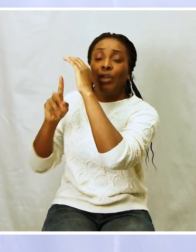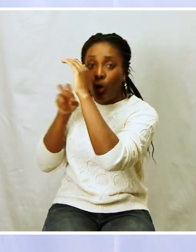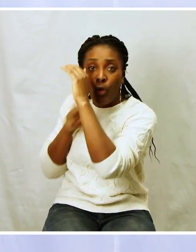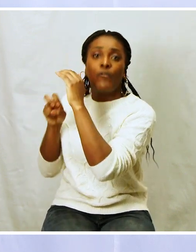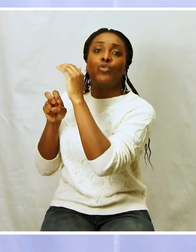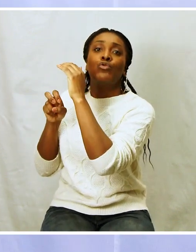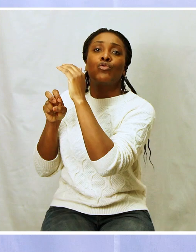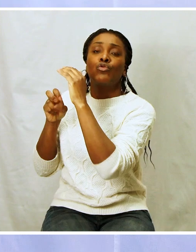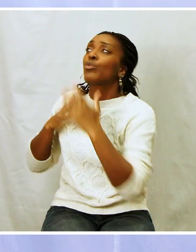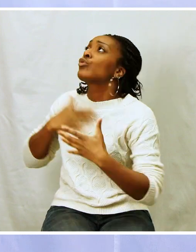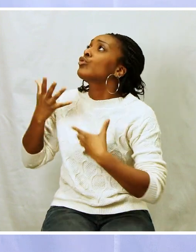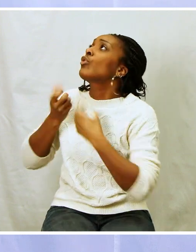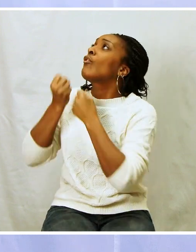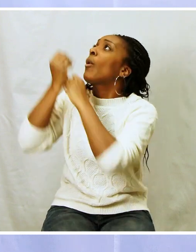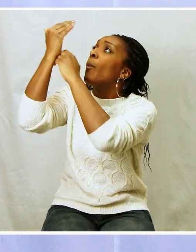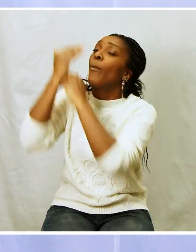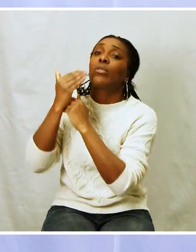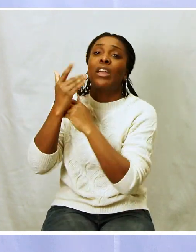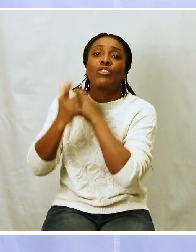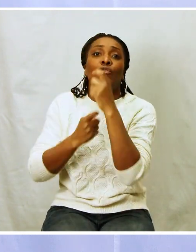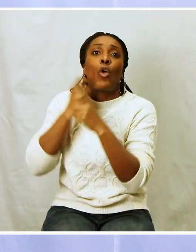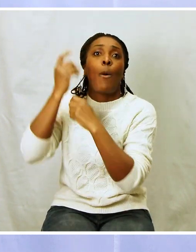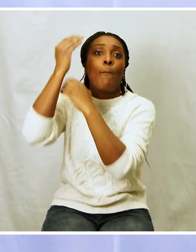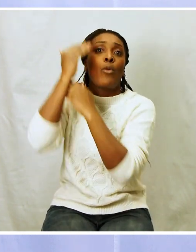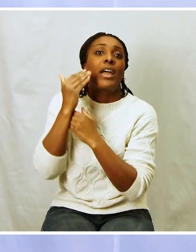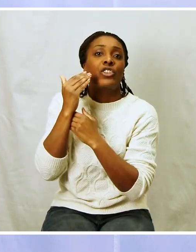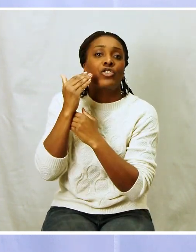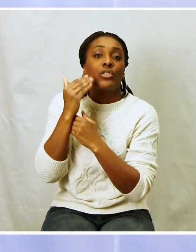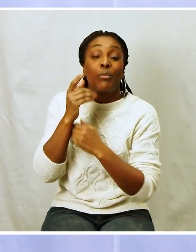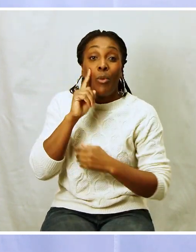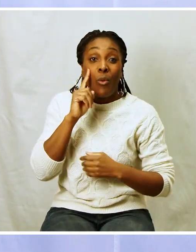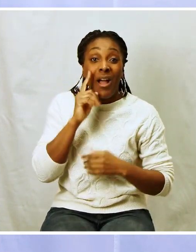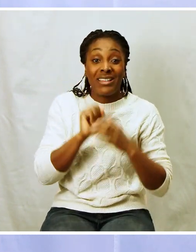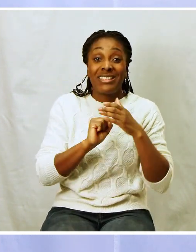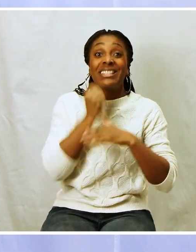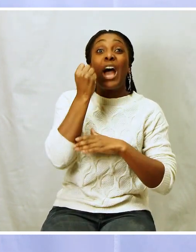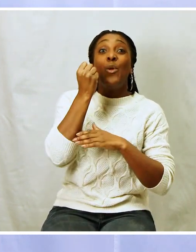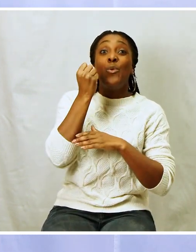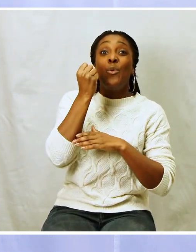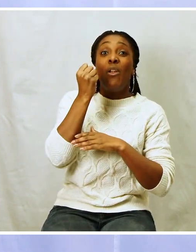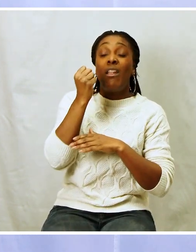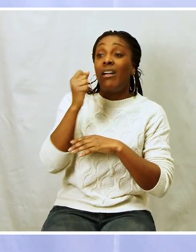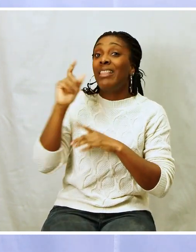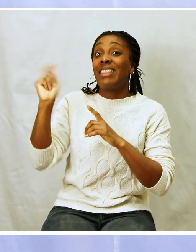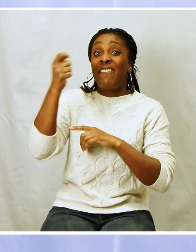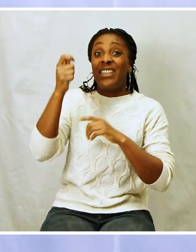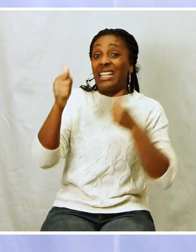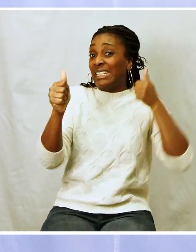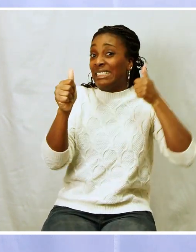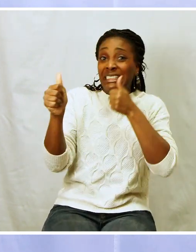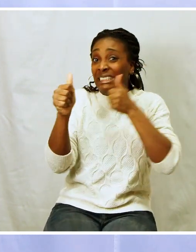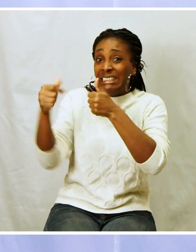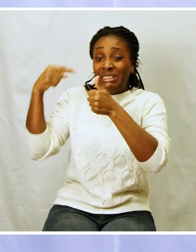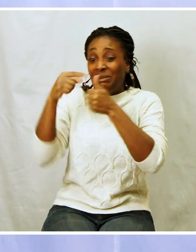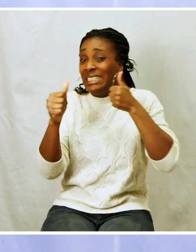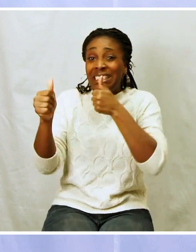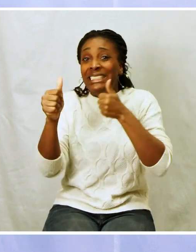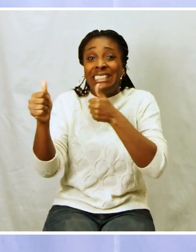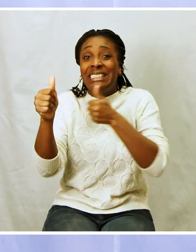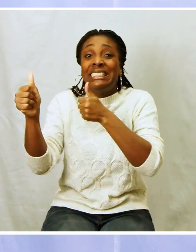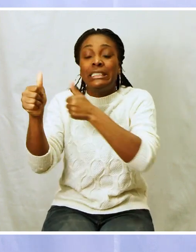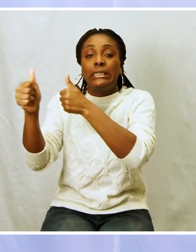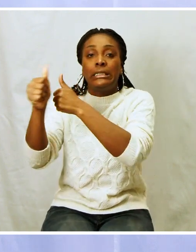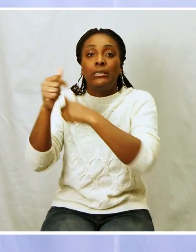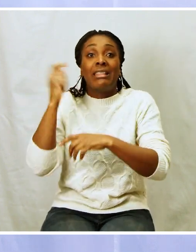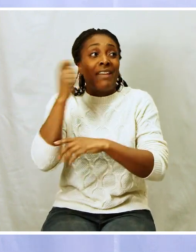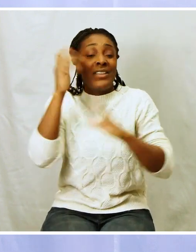violence. Amen. » On voit que David avait, lui qui était pourchassé par Saül, avait cette habitude, eh bien, de venir se réfugier en